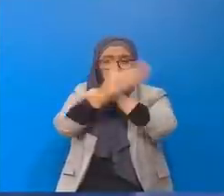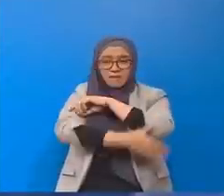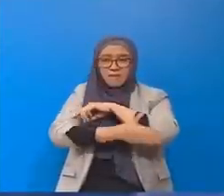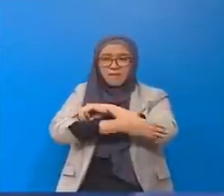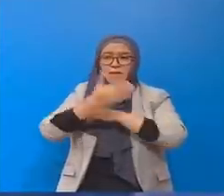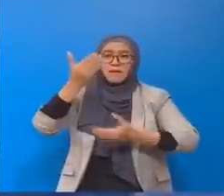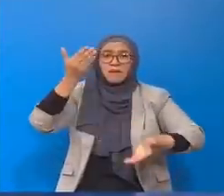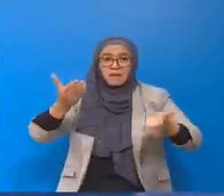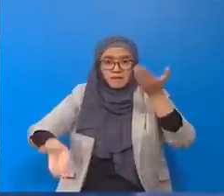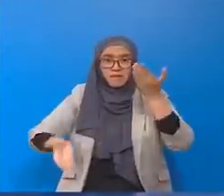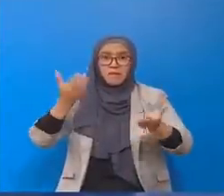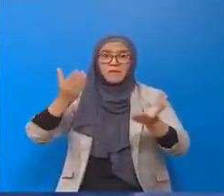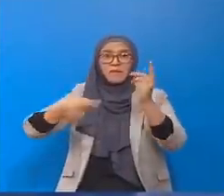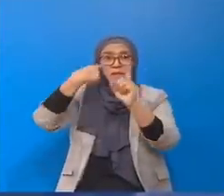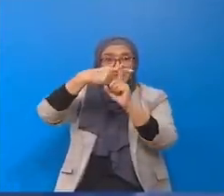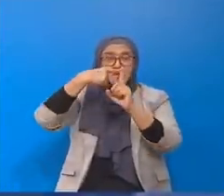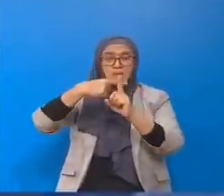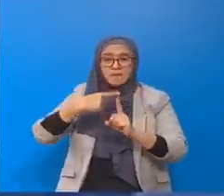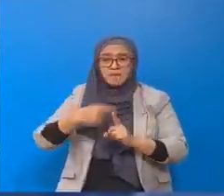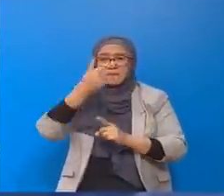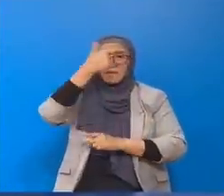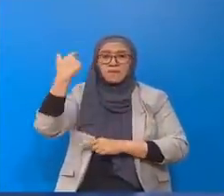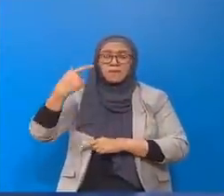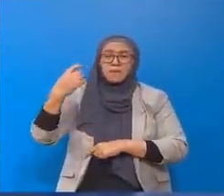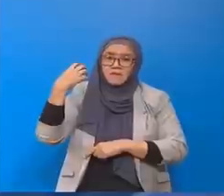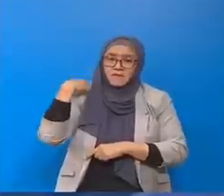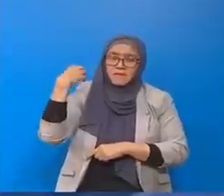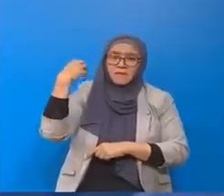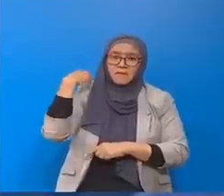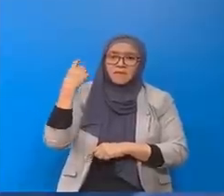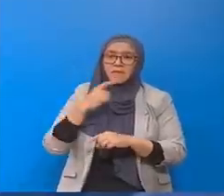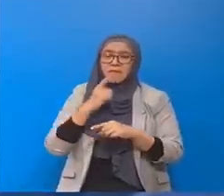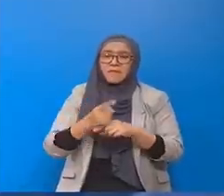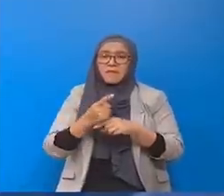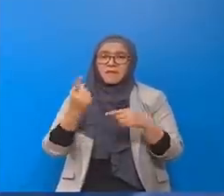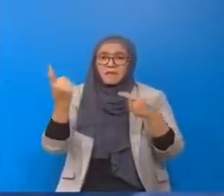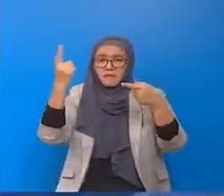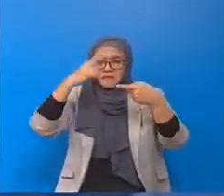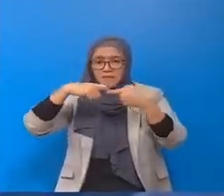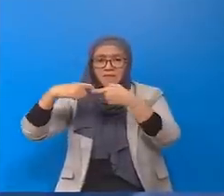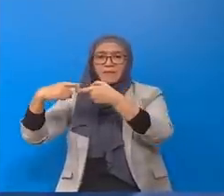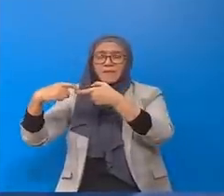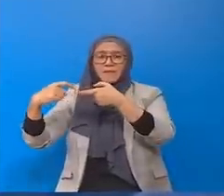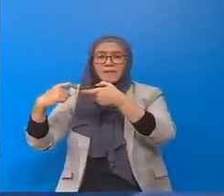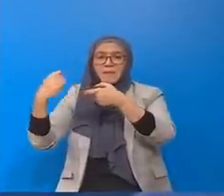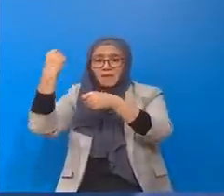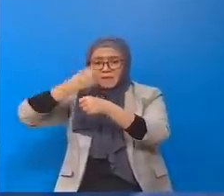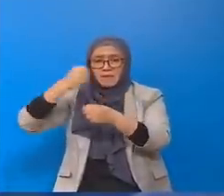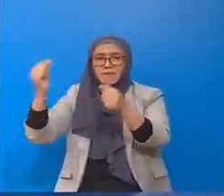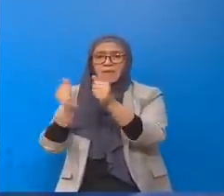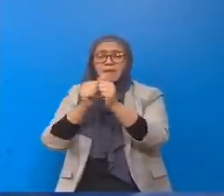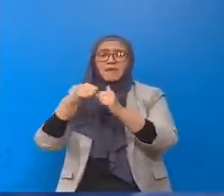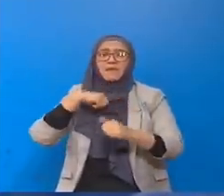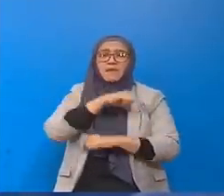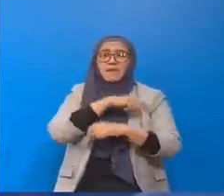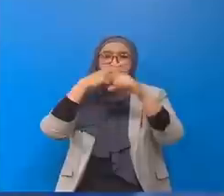kemungkinan positif Karena pegawai tersebut adalah etnis kepada Ali Dewa negara ini dan mempunyai